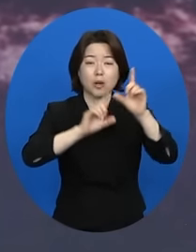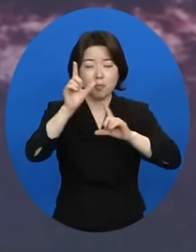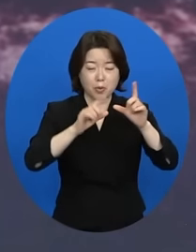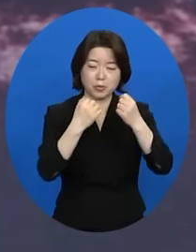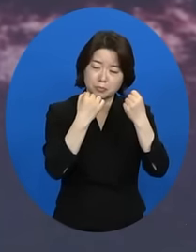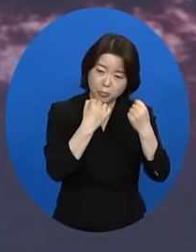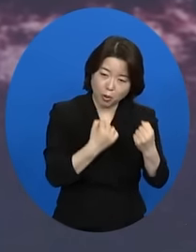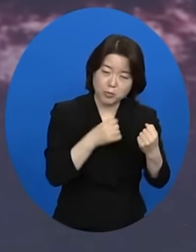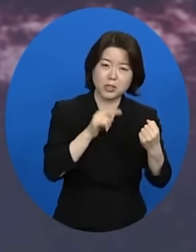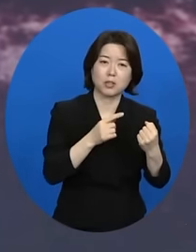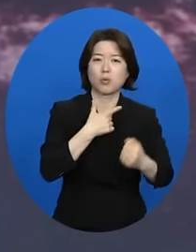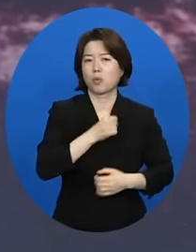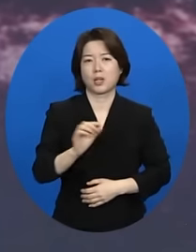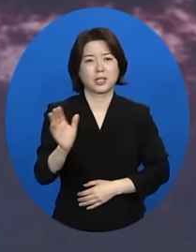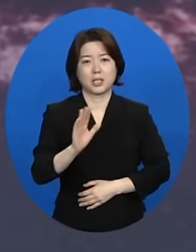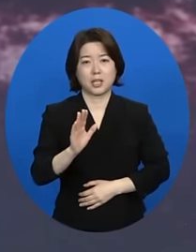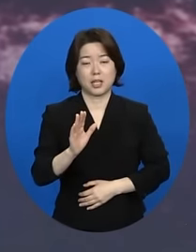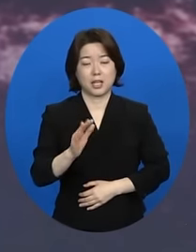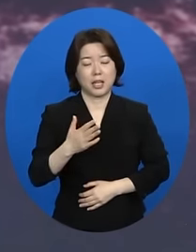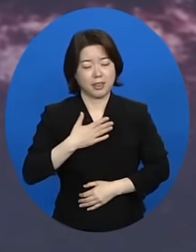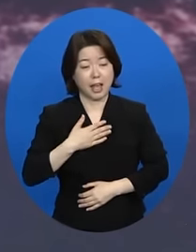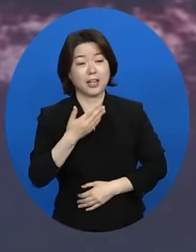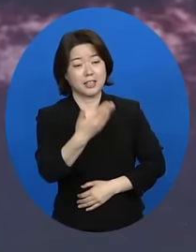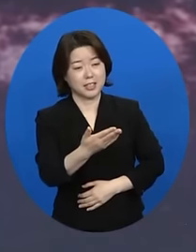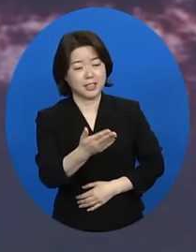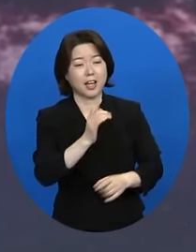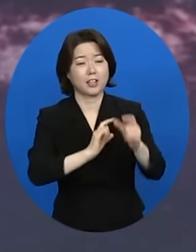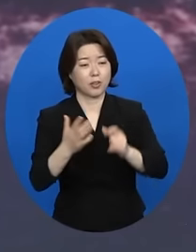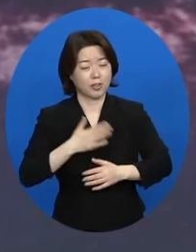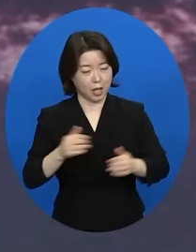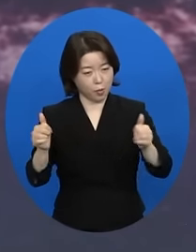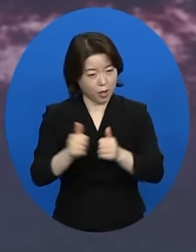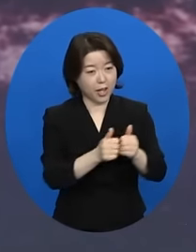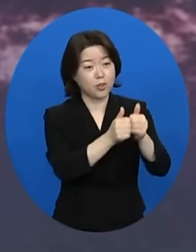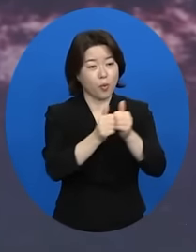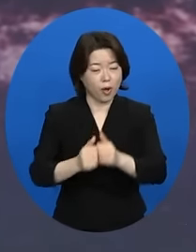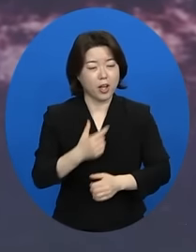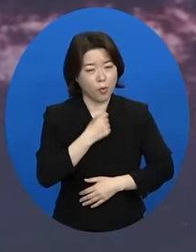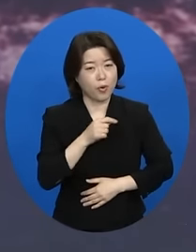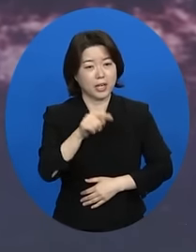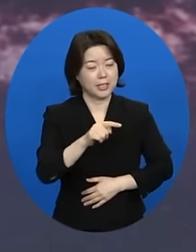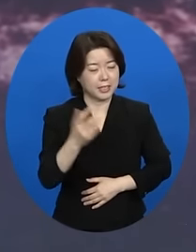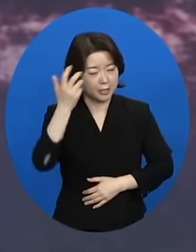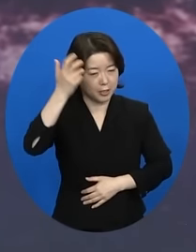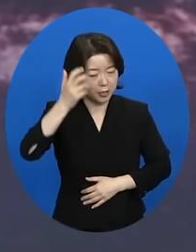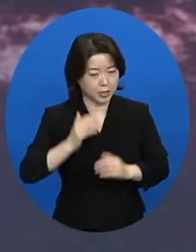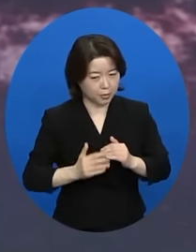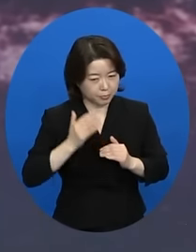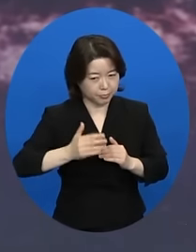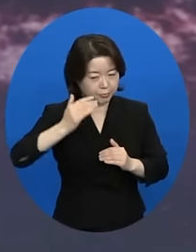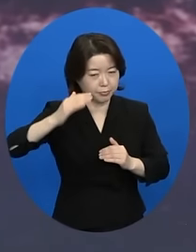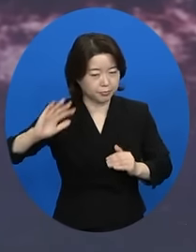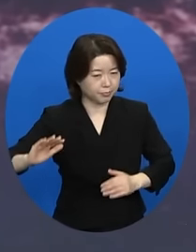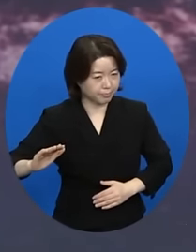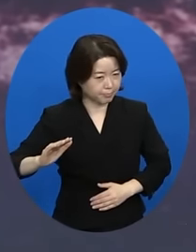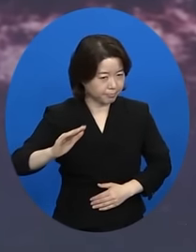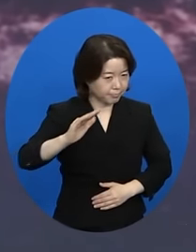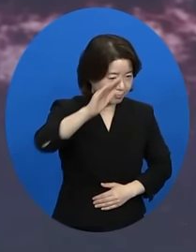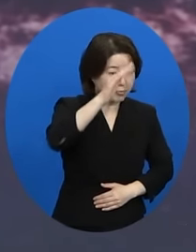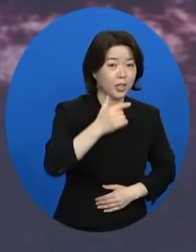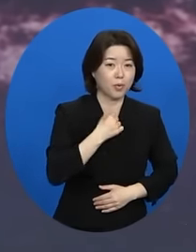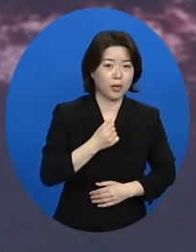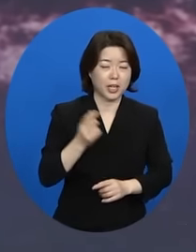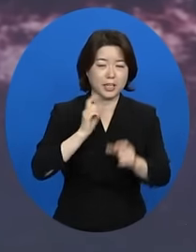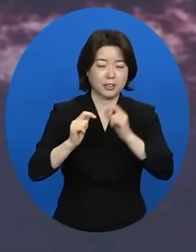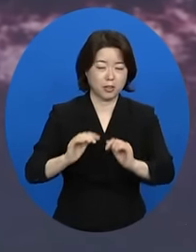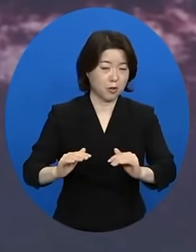것을 원하지 않아요. 나는 너가 계속 나와 동행하기를 원하고 너가 영적인 진보를 이루기를 원하고 더